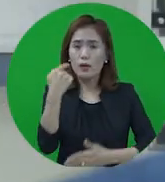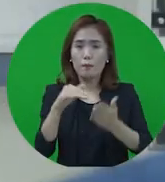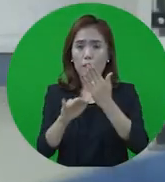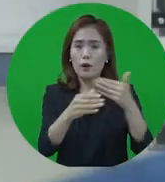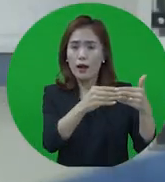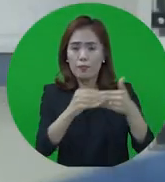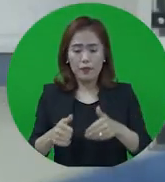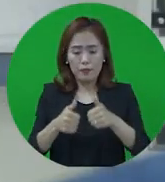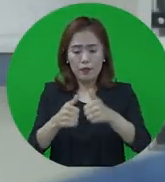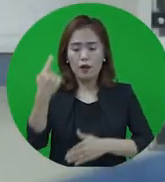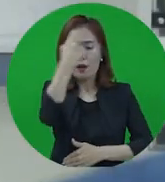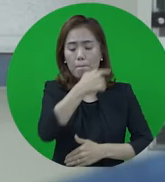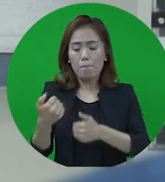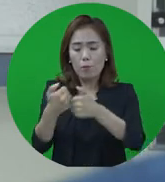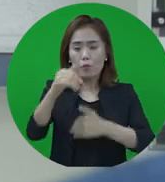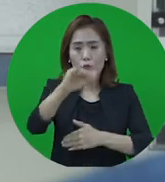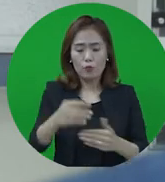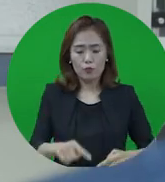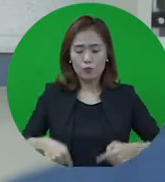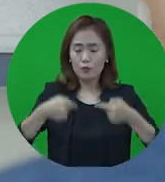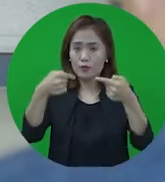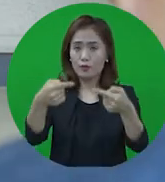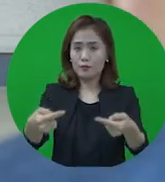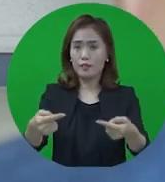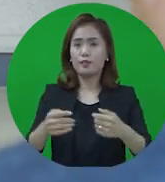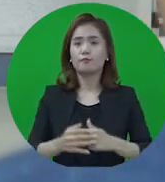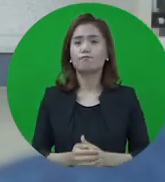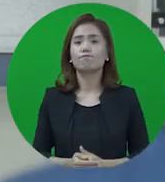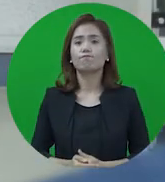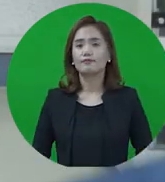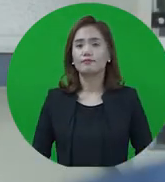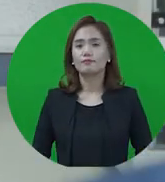후 안내에 따라 면접고사실로 입실합니다.